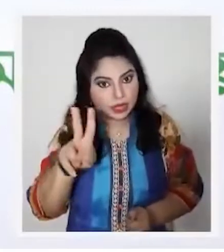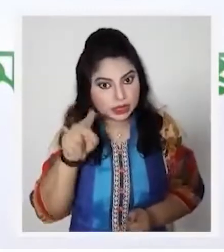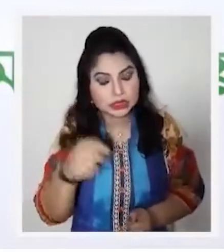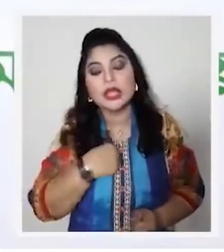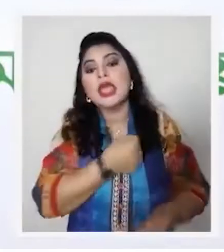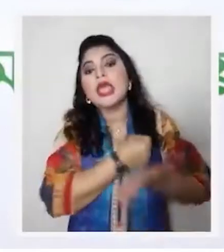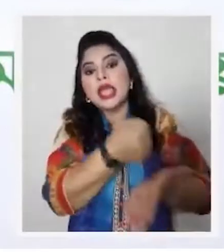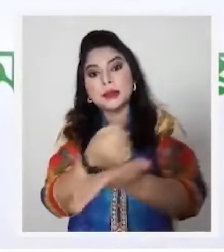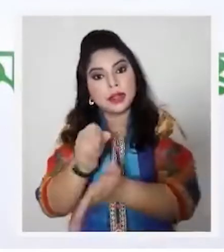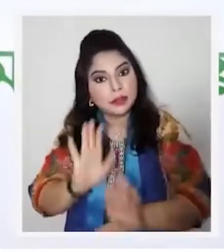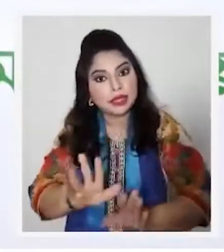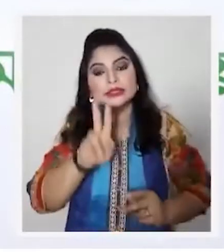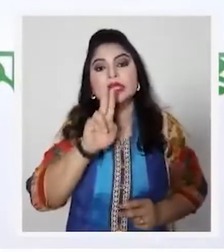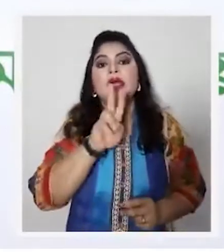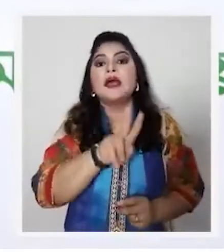হয়েছে